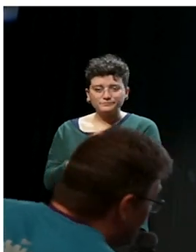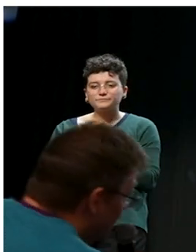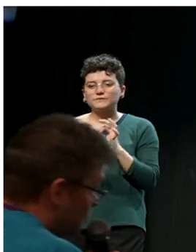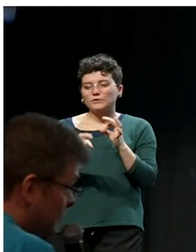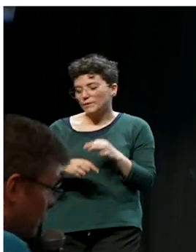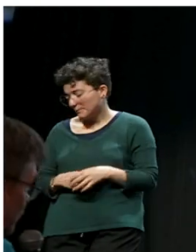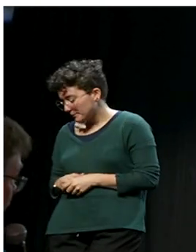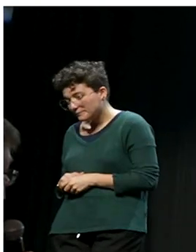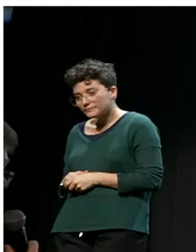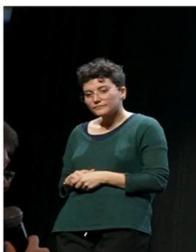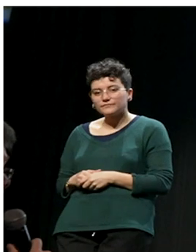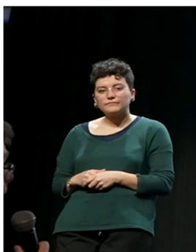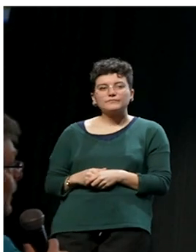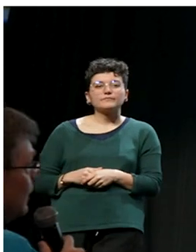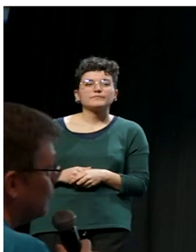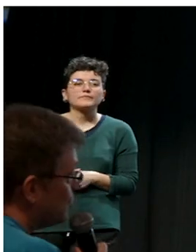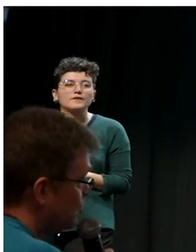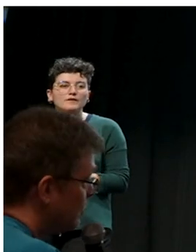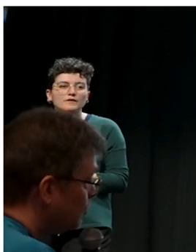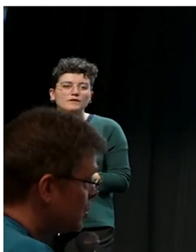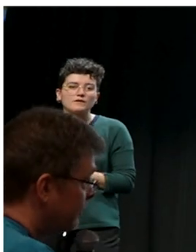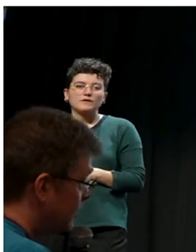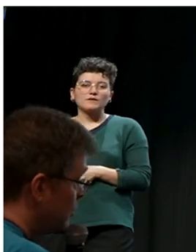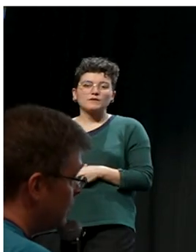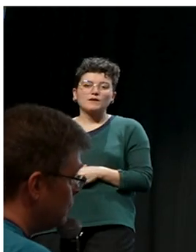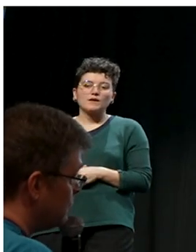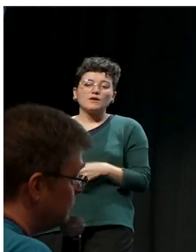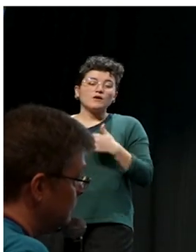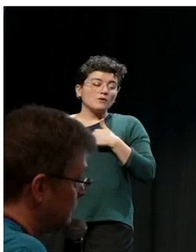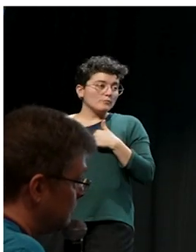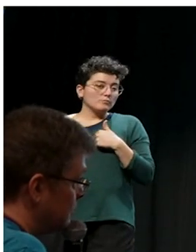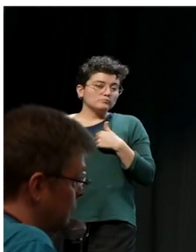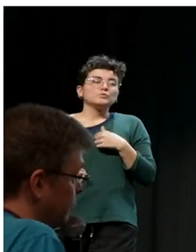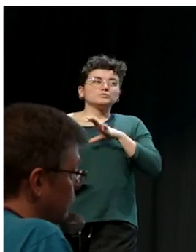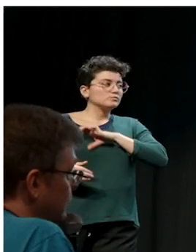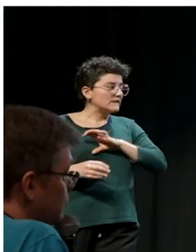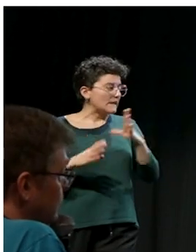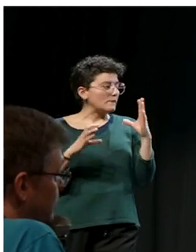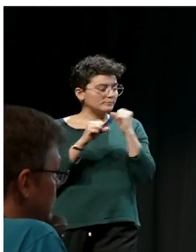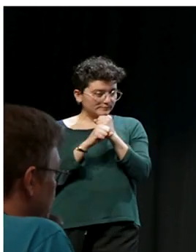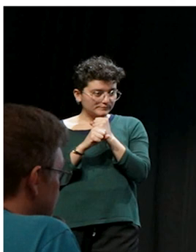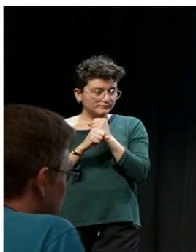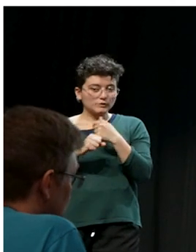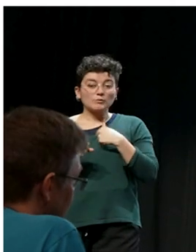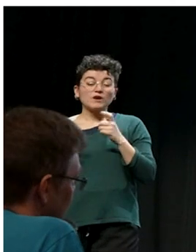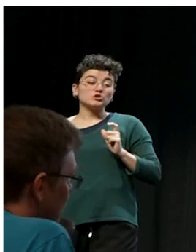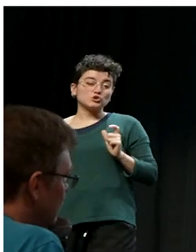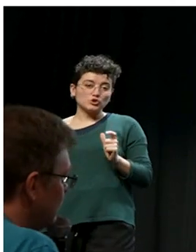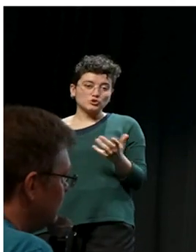en fait. Très bien, je vais être bref. Je travaille, j'ai la chance de fréquenter des gens de la baie de San